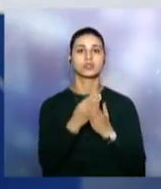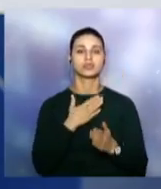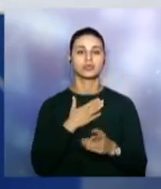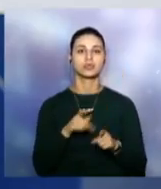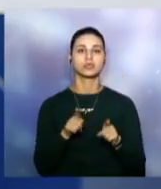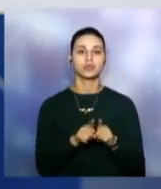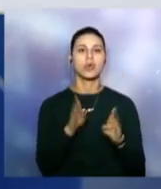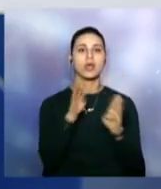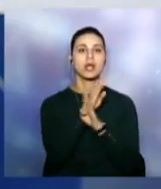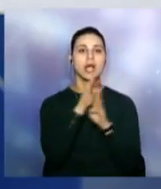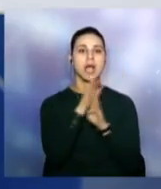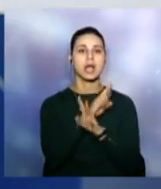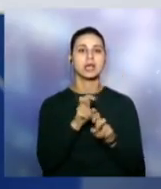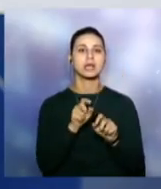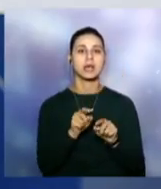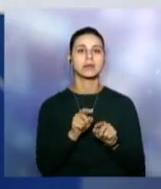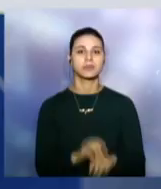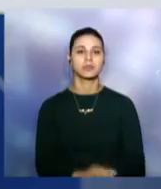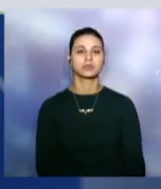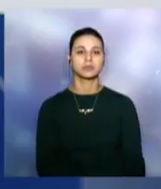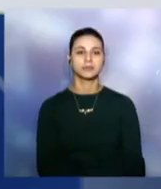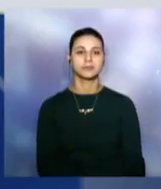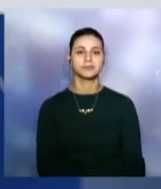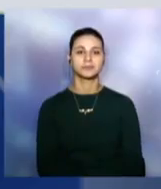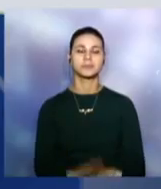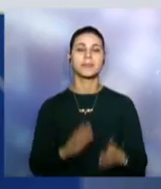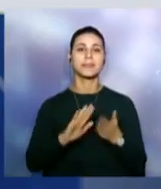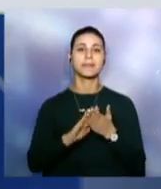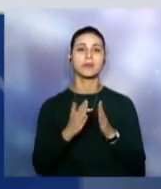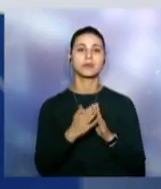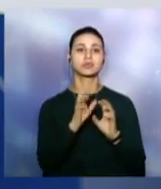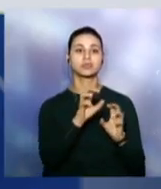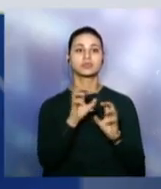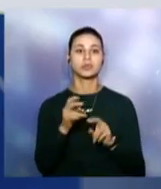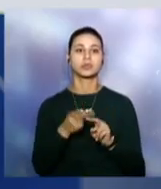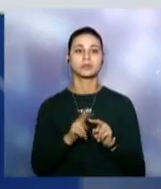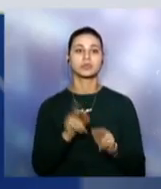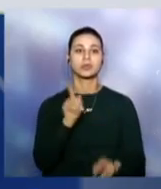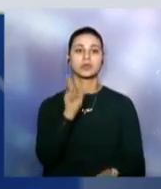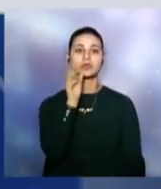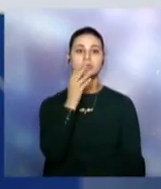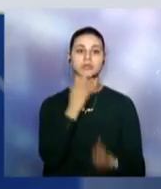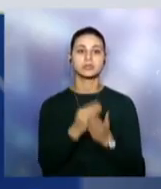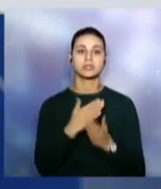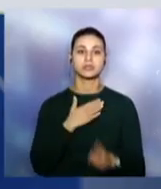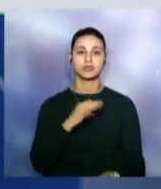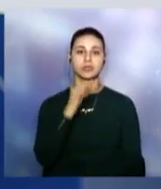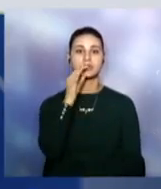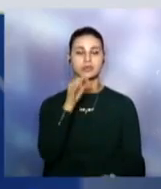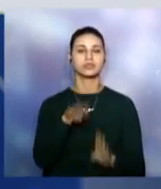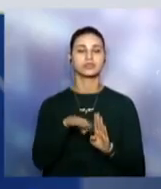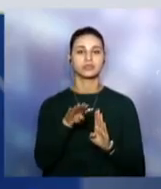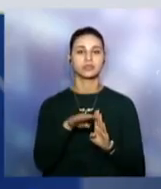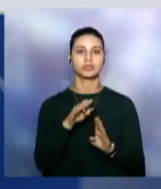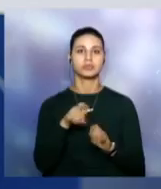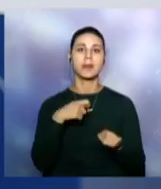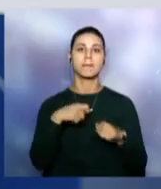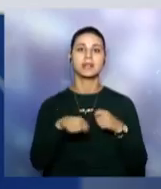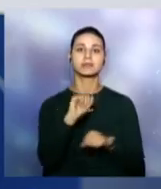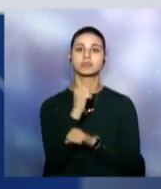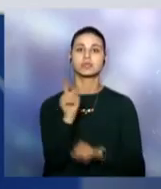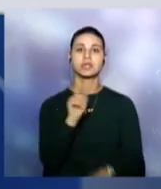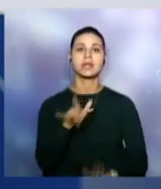არამედ გარემოს მდგომარეობის უზრუნველყოფაში, იმიტომ რომ როდესაც ჩვენ გირჩევთ პლასმასის